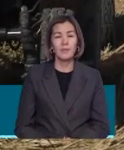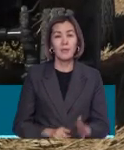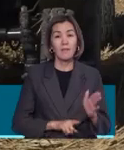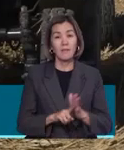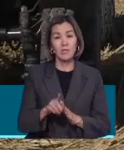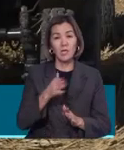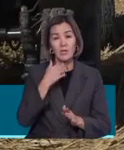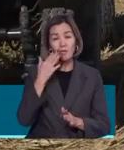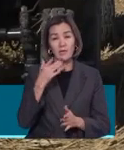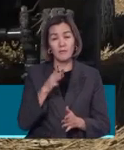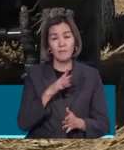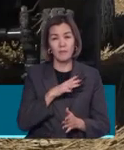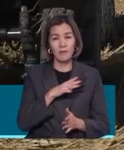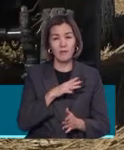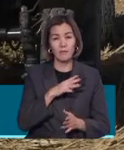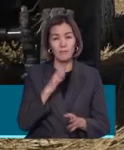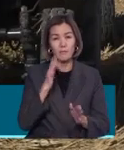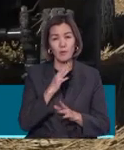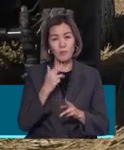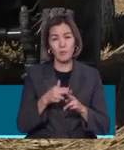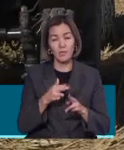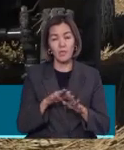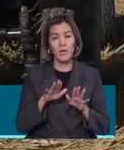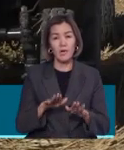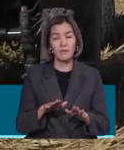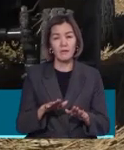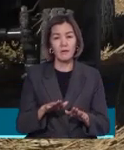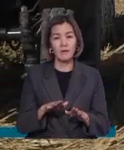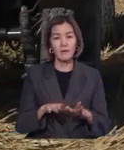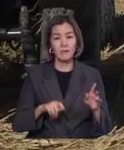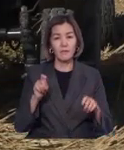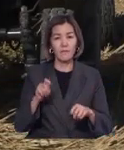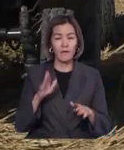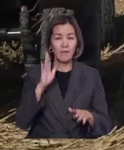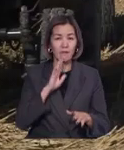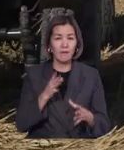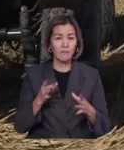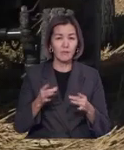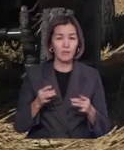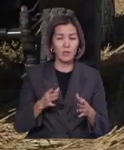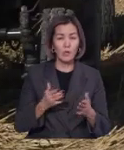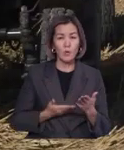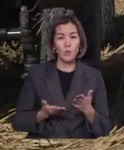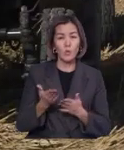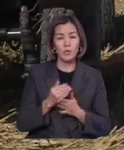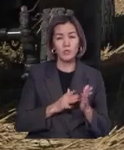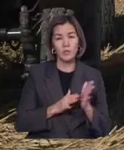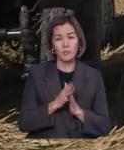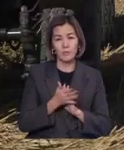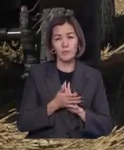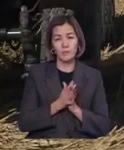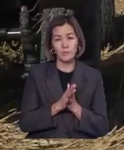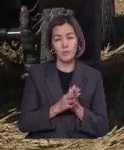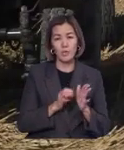Начало лета было характерно неблагоприятной погодой, однако благодаря обильным осадкам в начале сезона урожай все же оказался